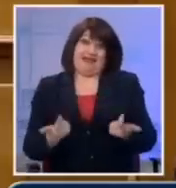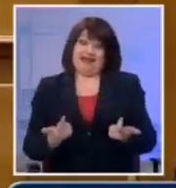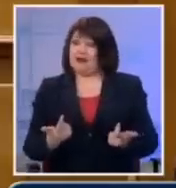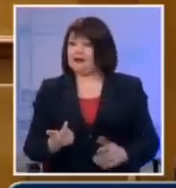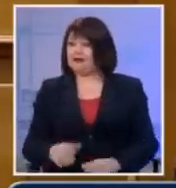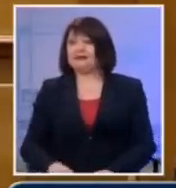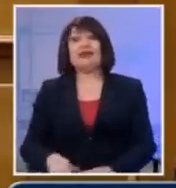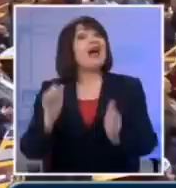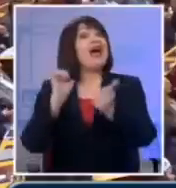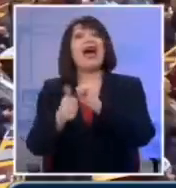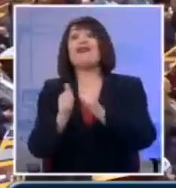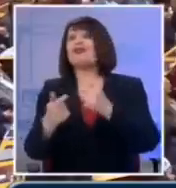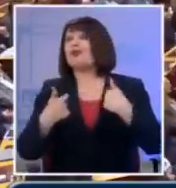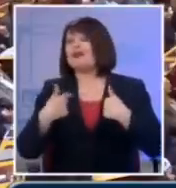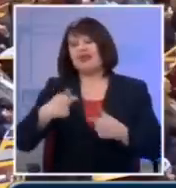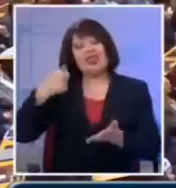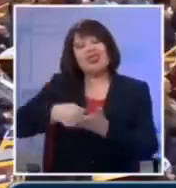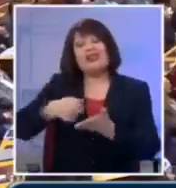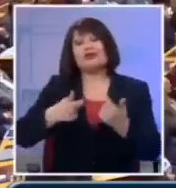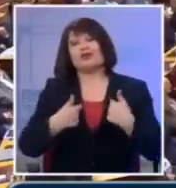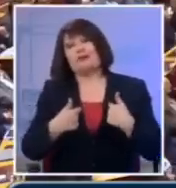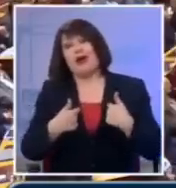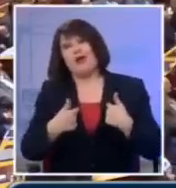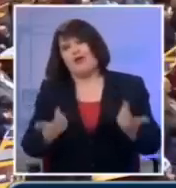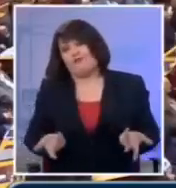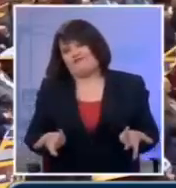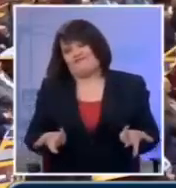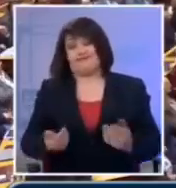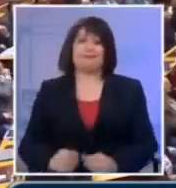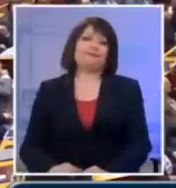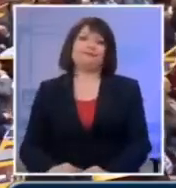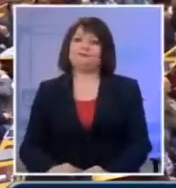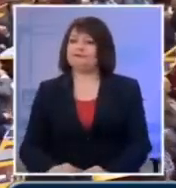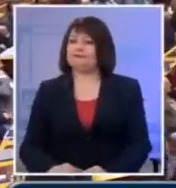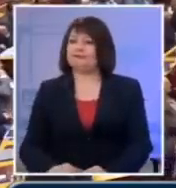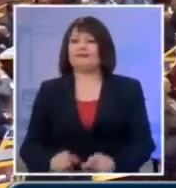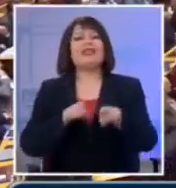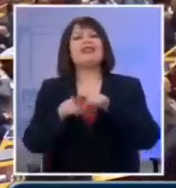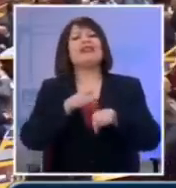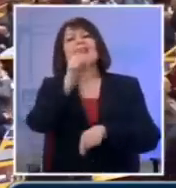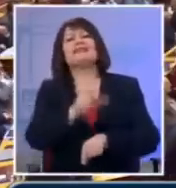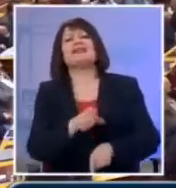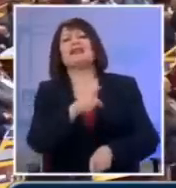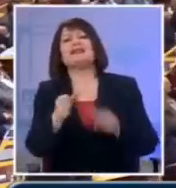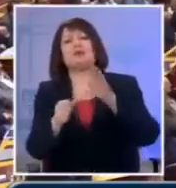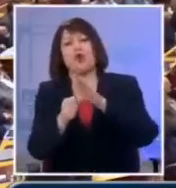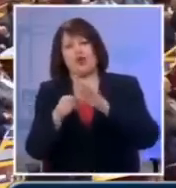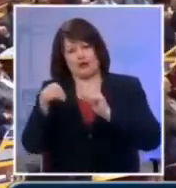Είναι αυτόματο, κύριε Σαμαρά. Έλεγε, ναι, είμαι βέβαιος ότι είναι αυτόματο. Δεν έχει καμία σχέση με εσάς. Είναι βέβαιο.